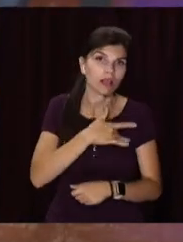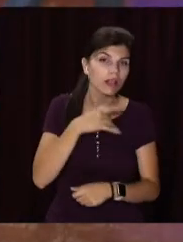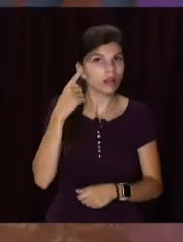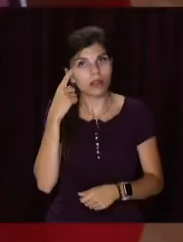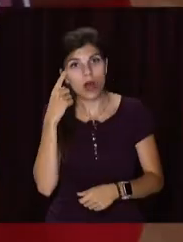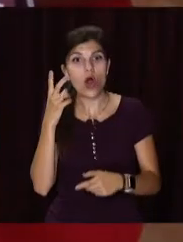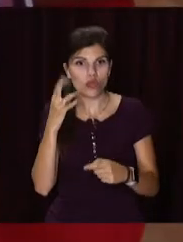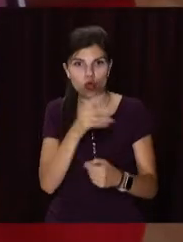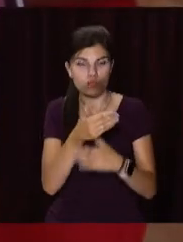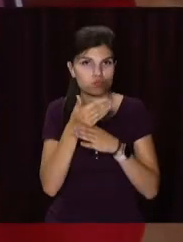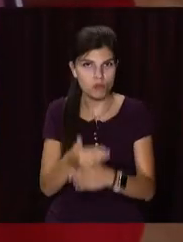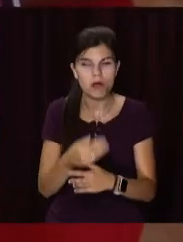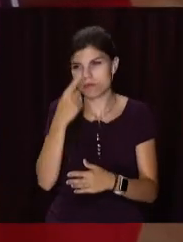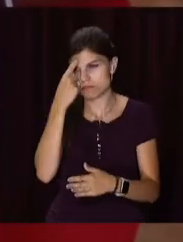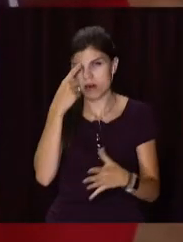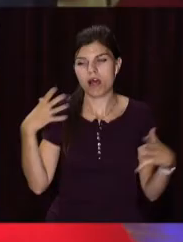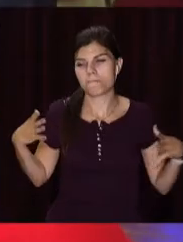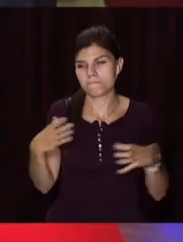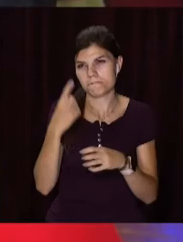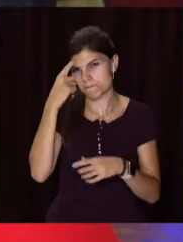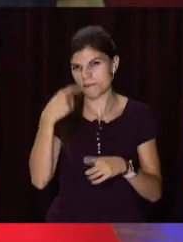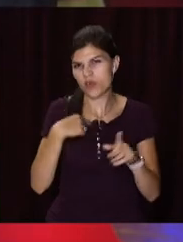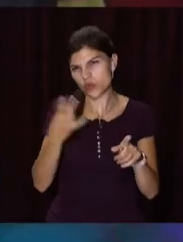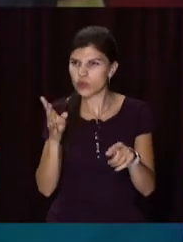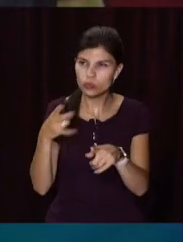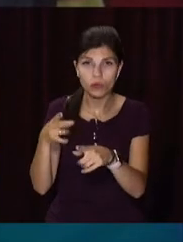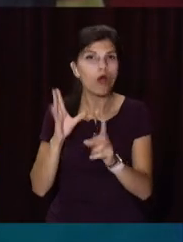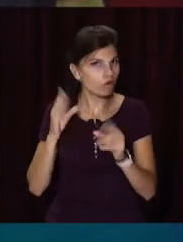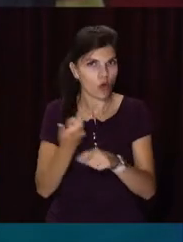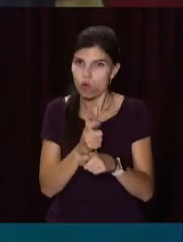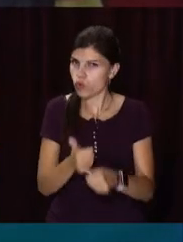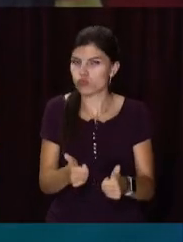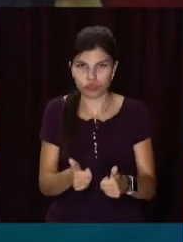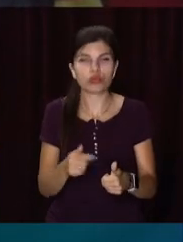але фестиваль допоміг звузити коло професій. Насправді дуже круто, що зробили таку